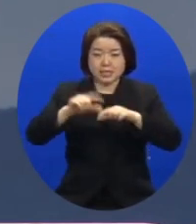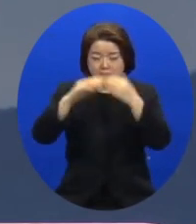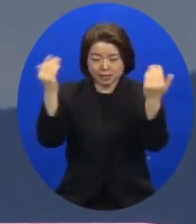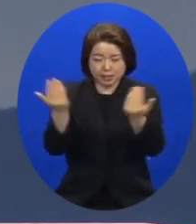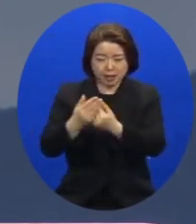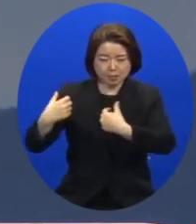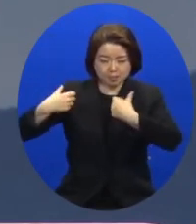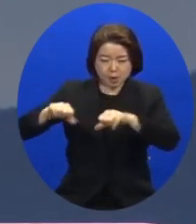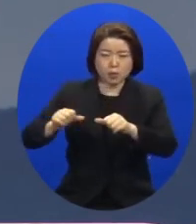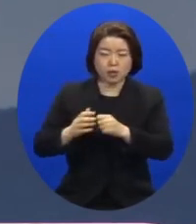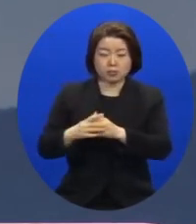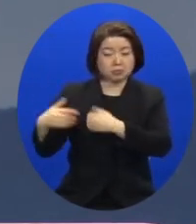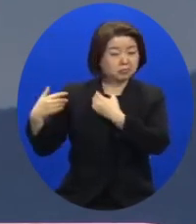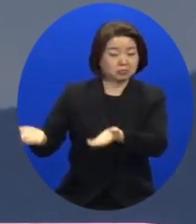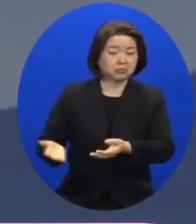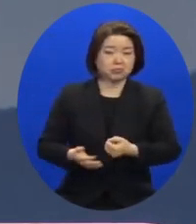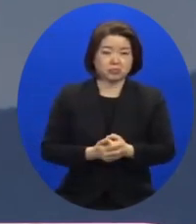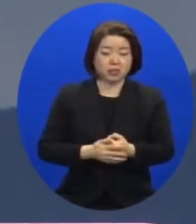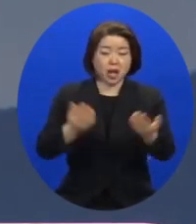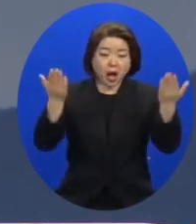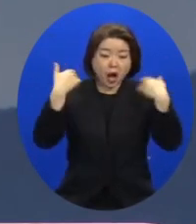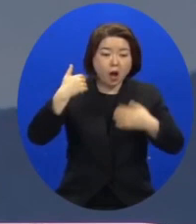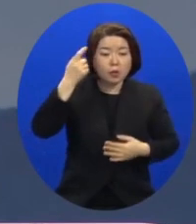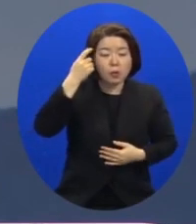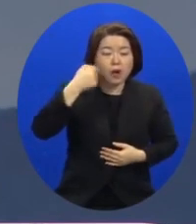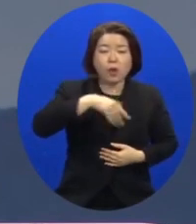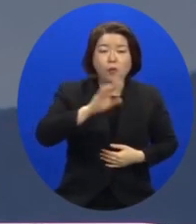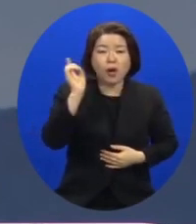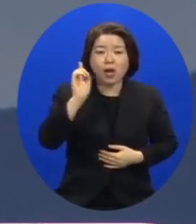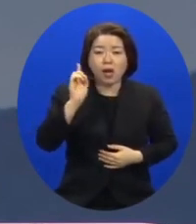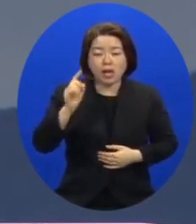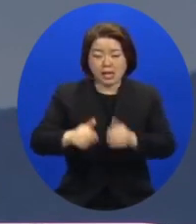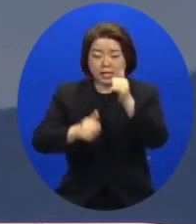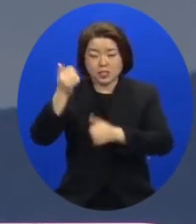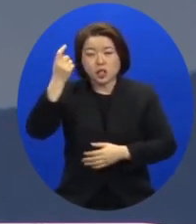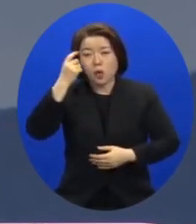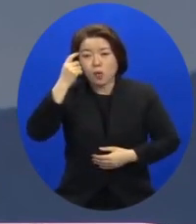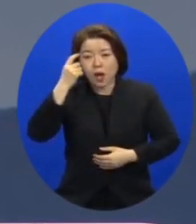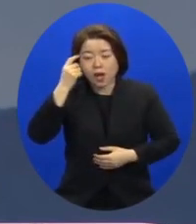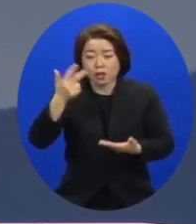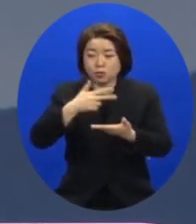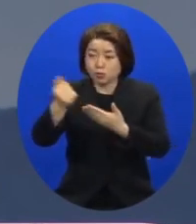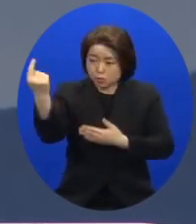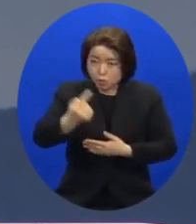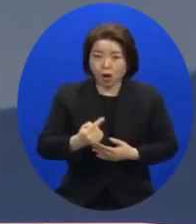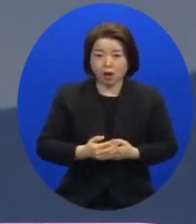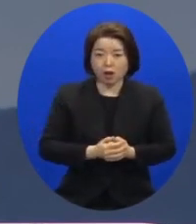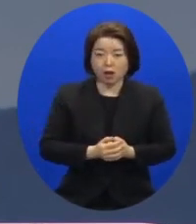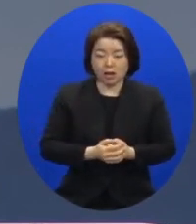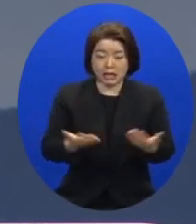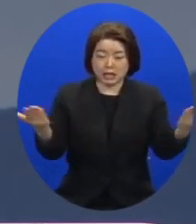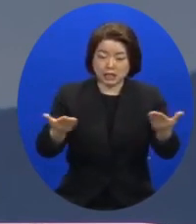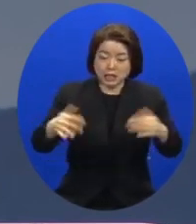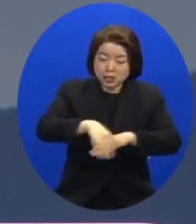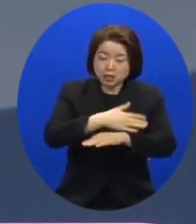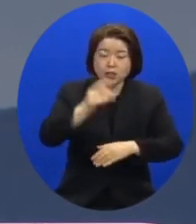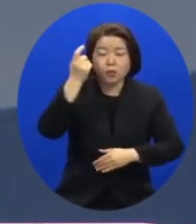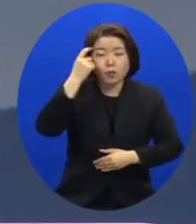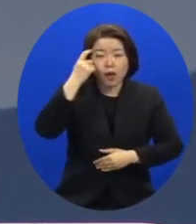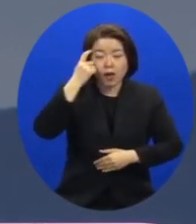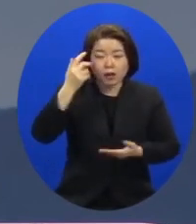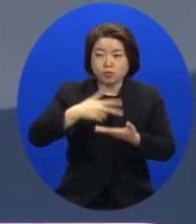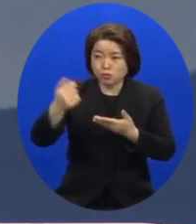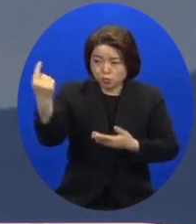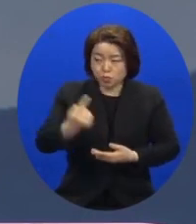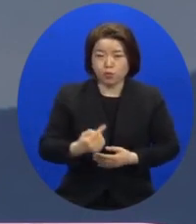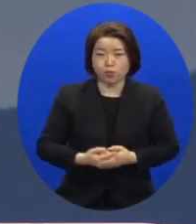것 학교 외가 주님 이제 오실 텐데 시험 외쳐 주님 이제 오실 텐데 직장 왜 나가 주님 이제